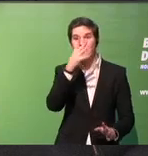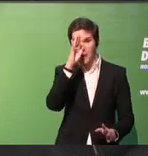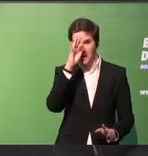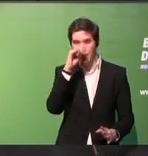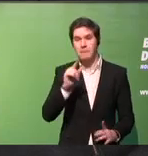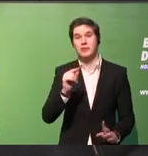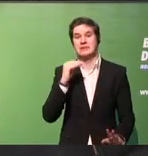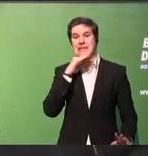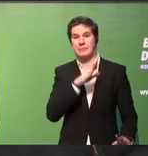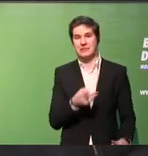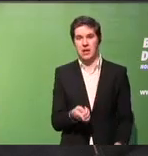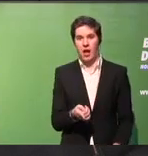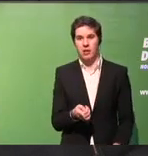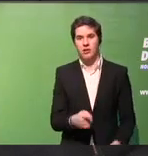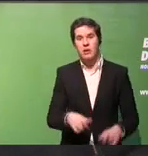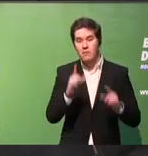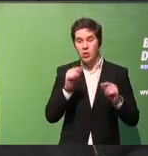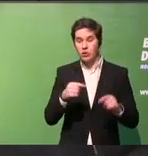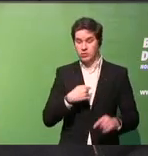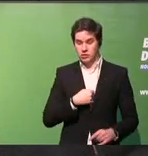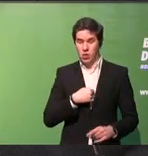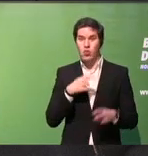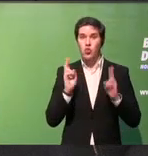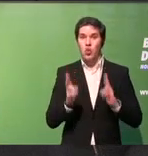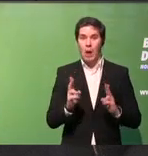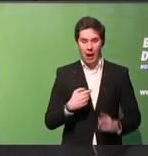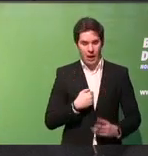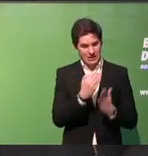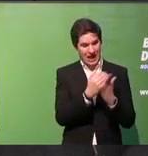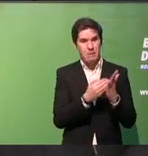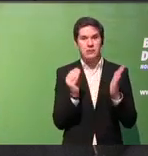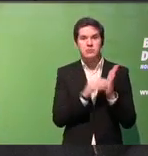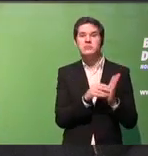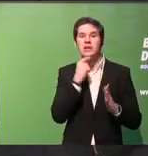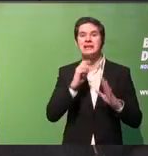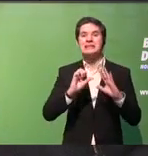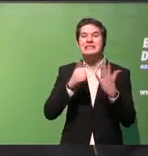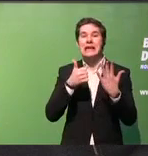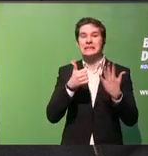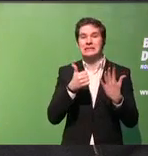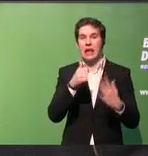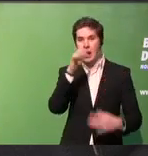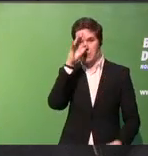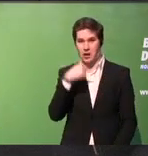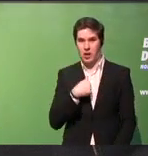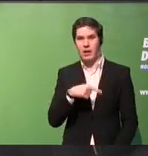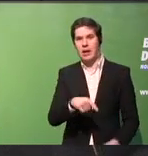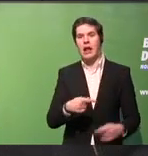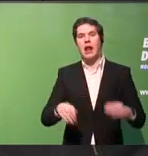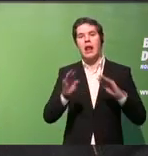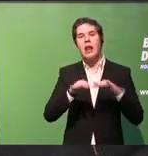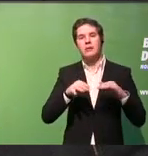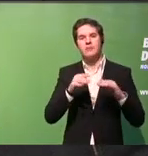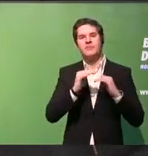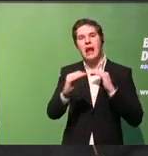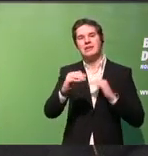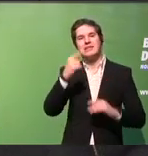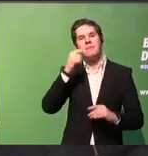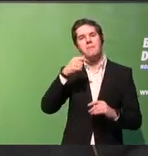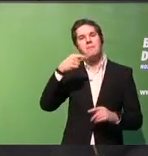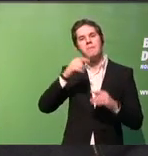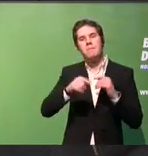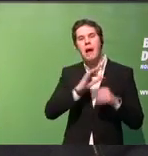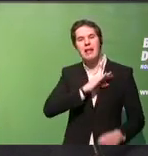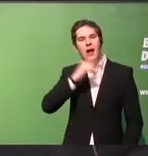und es war eigentlich ursprünglich in euren Terminkalendern vorgesehen, der 6. April für einen Landesparteirat. Wir haben aber jetzt beschlossen, dass wir vor